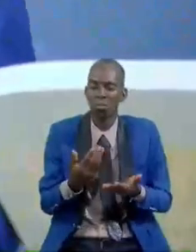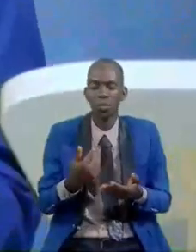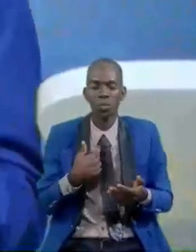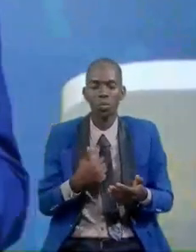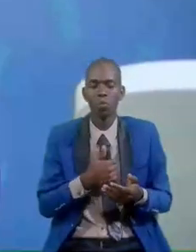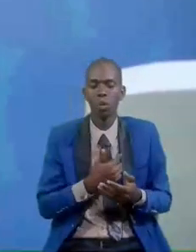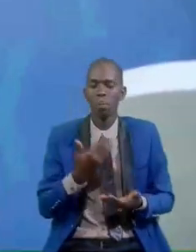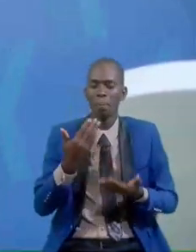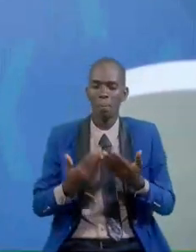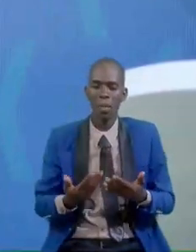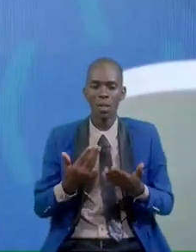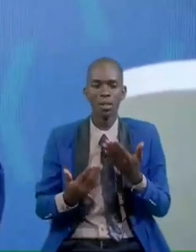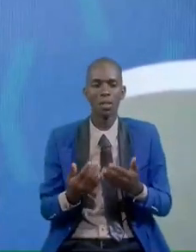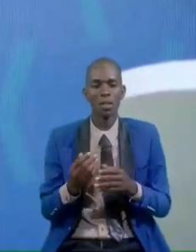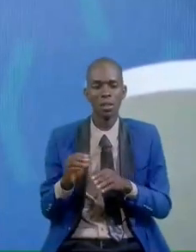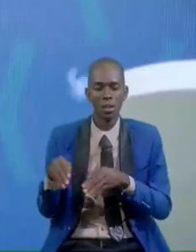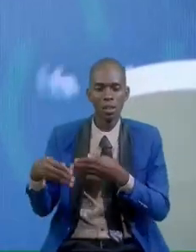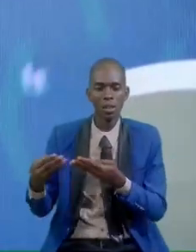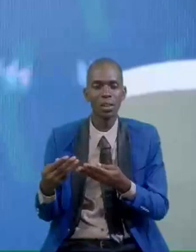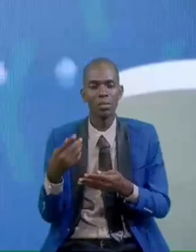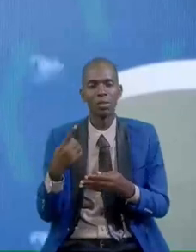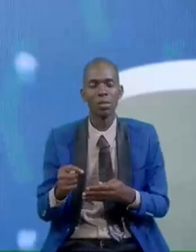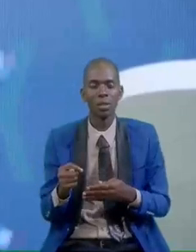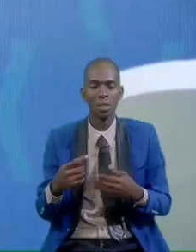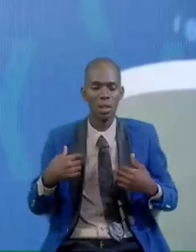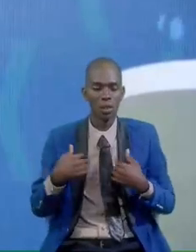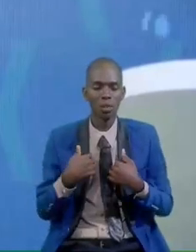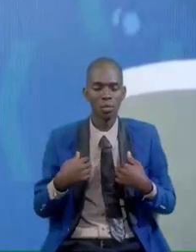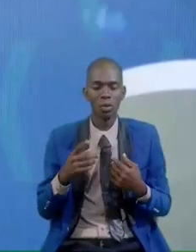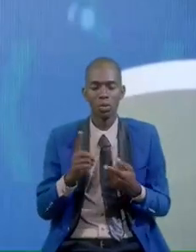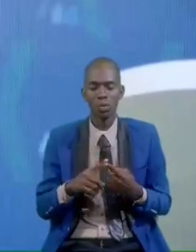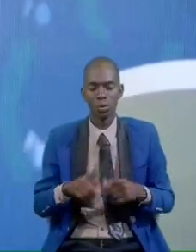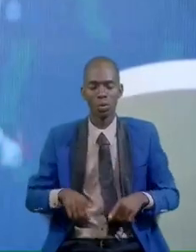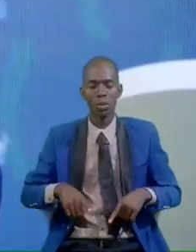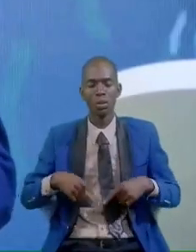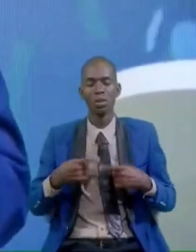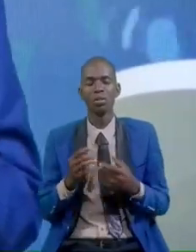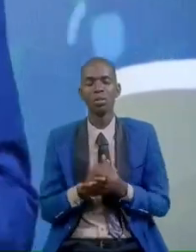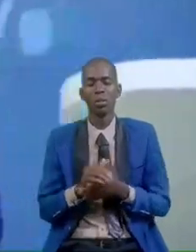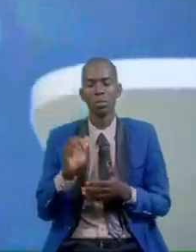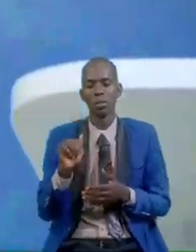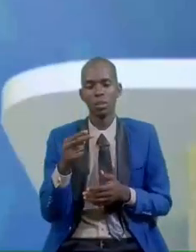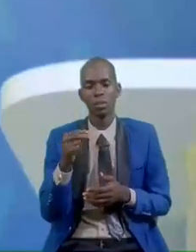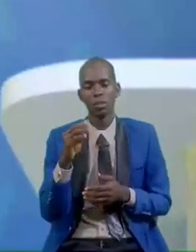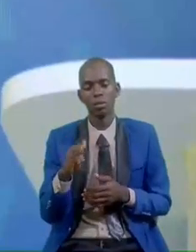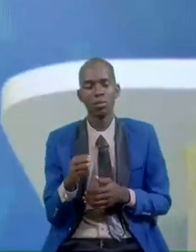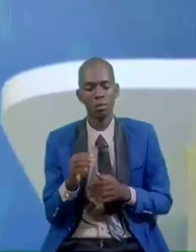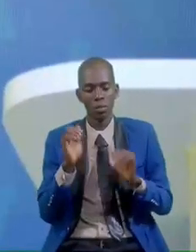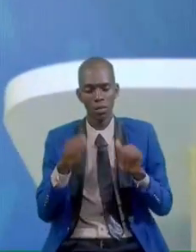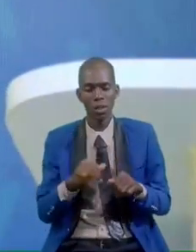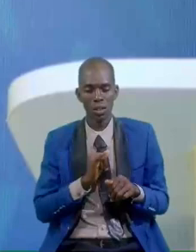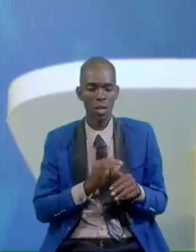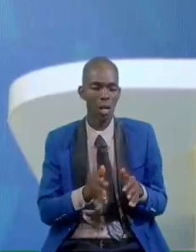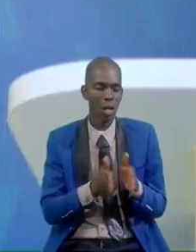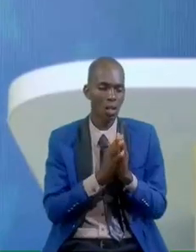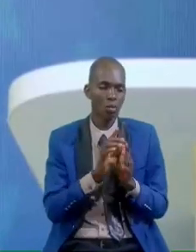Peut-être que nous allons garder les animaux en vie. Achab, je te pose une question. Si